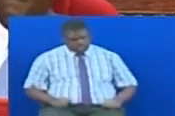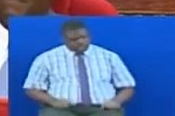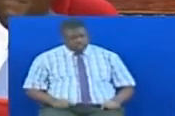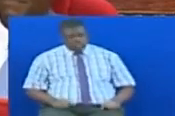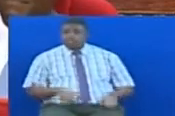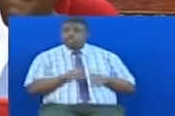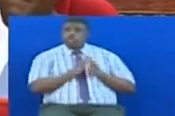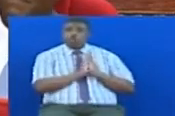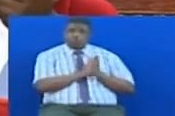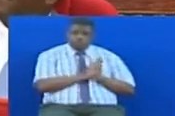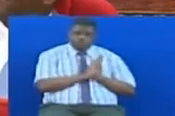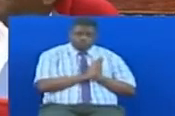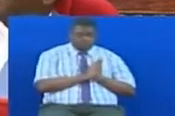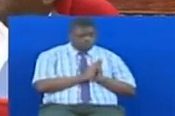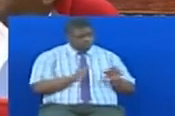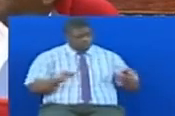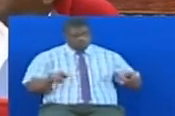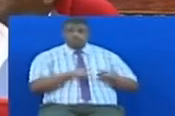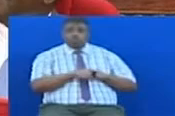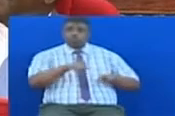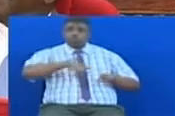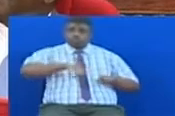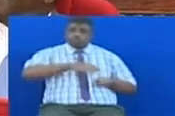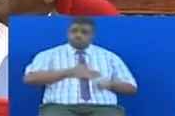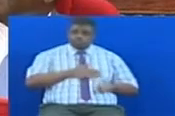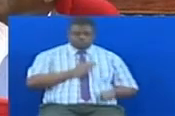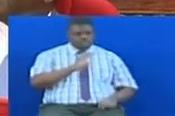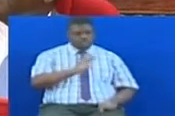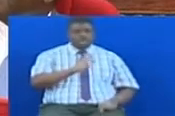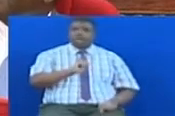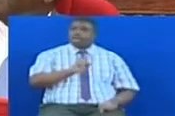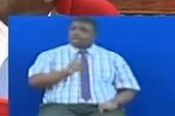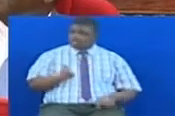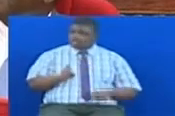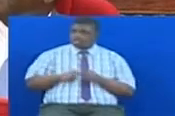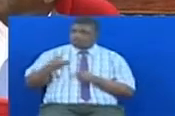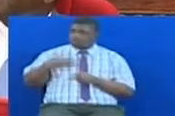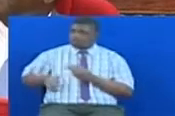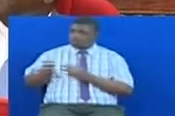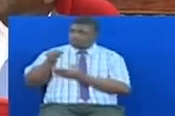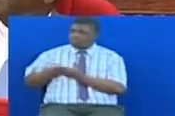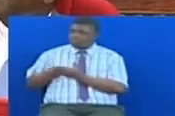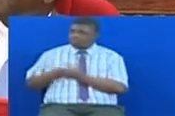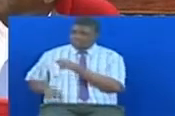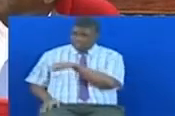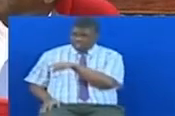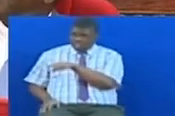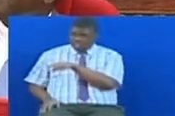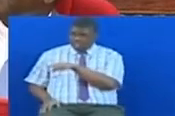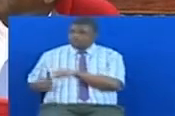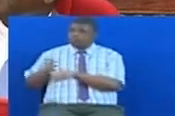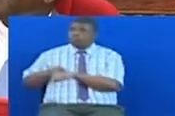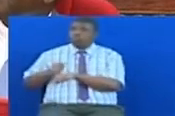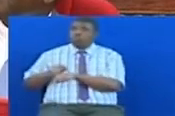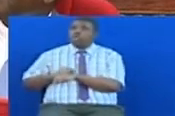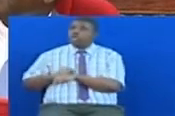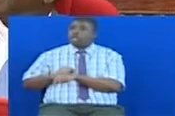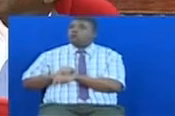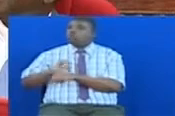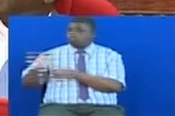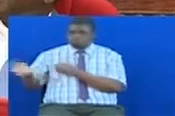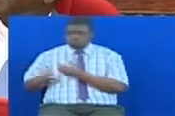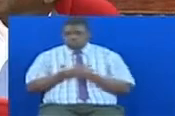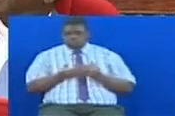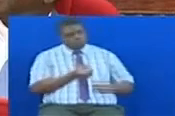Tungeomba sana wenzetu wa CAG na mheshimiwa waziri wa fedha, ingawaje muda wetu wa kurudi kwenye kura umekaribia,